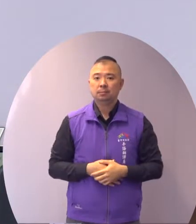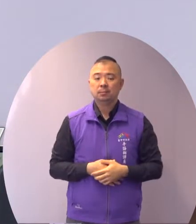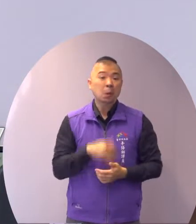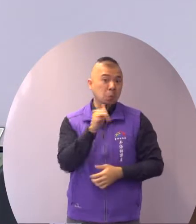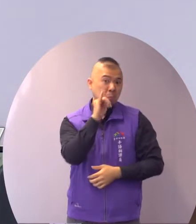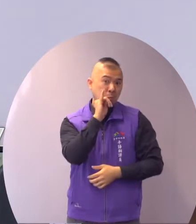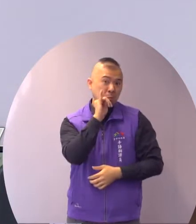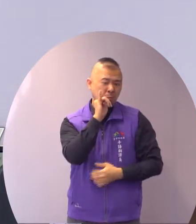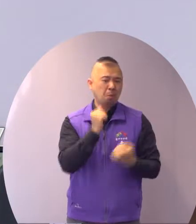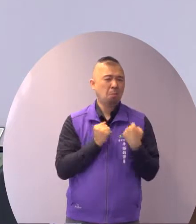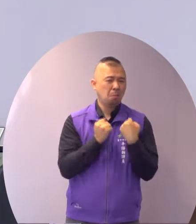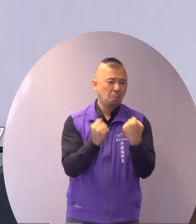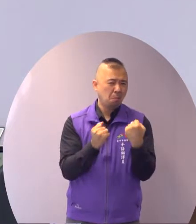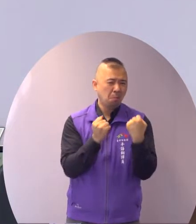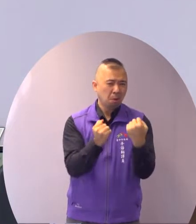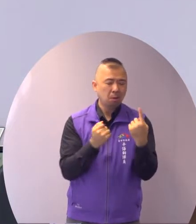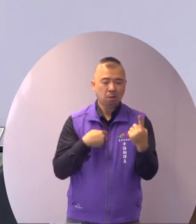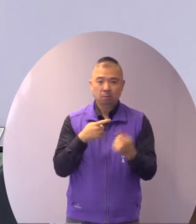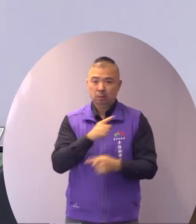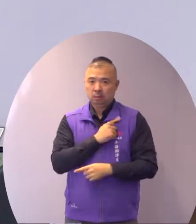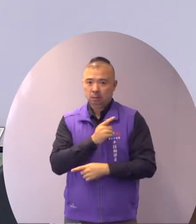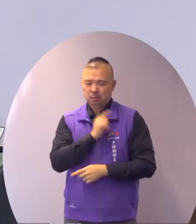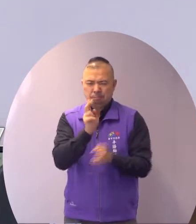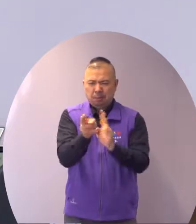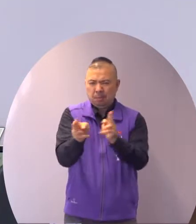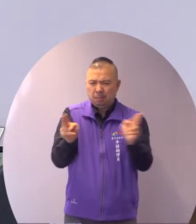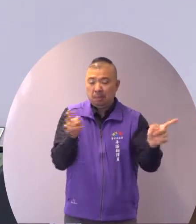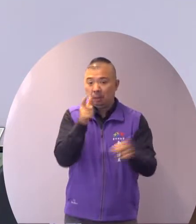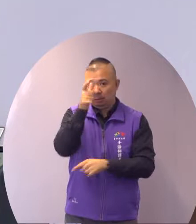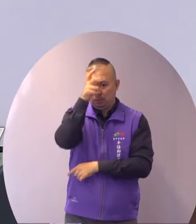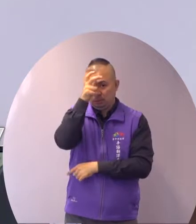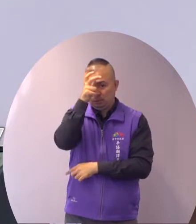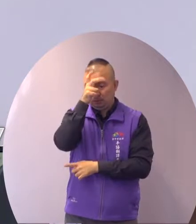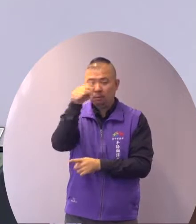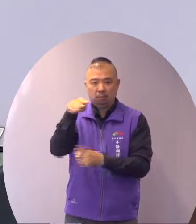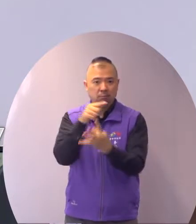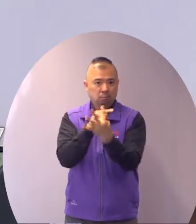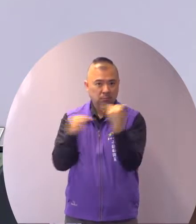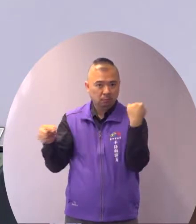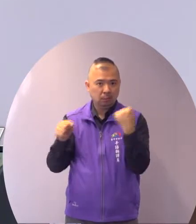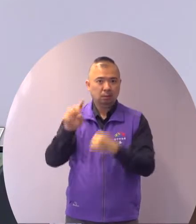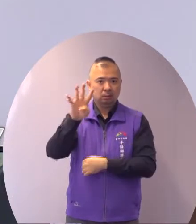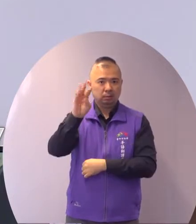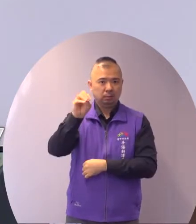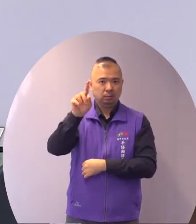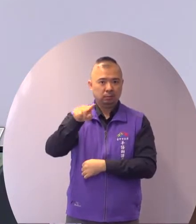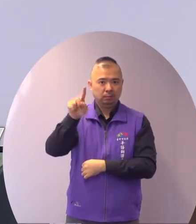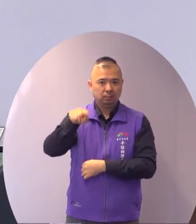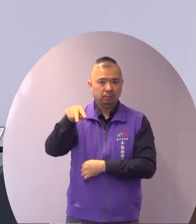止呢，我们投入的警力专门在取缔酒驾呢，有